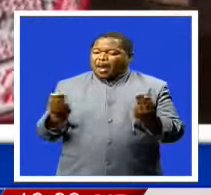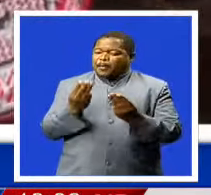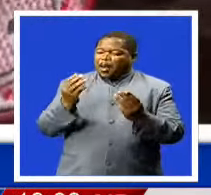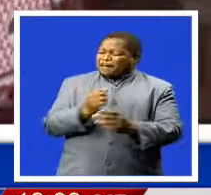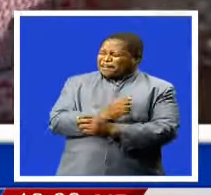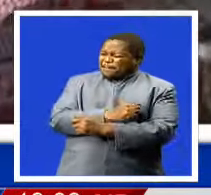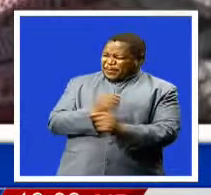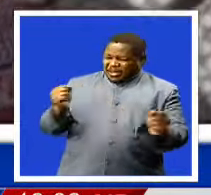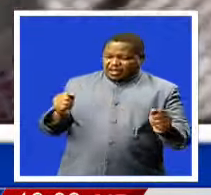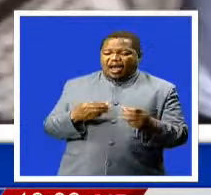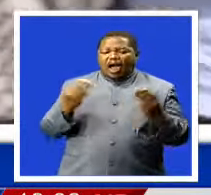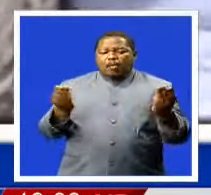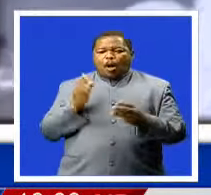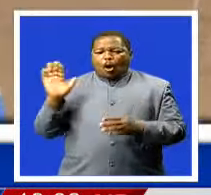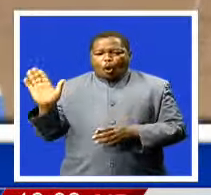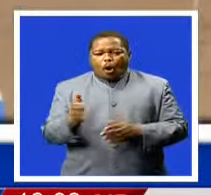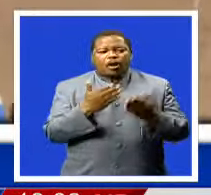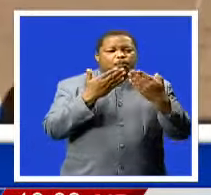likhone kufinyelela kiso sonke.